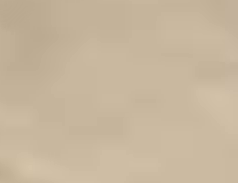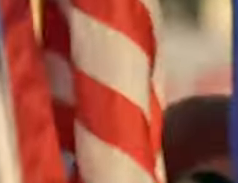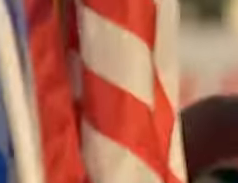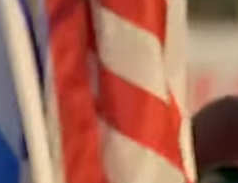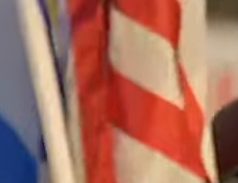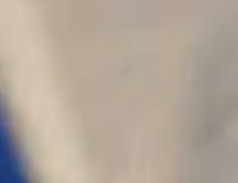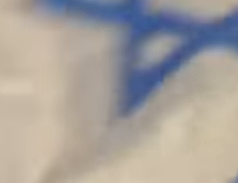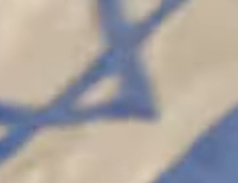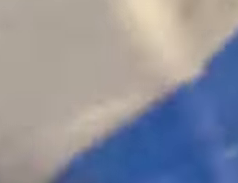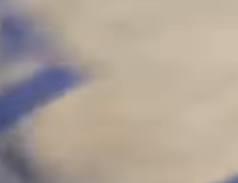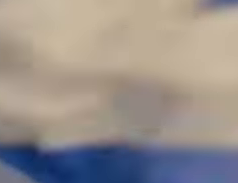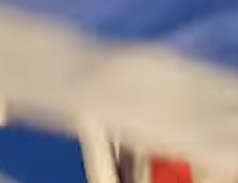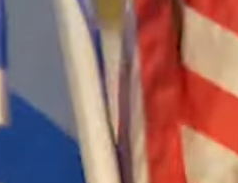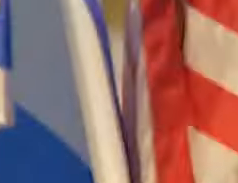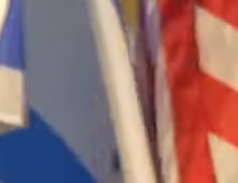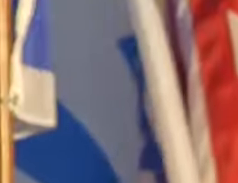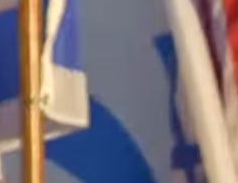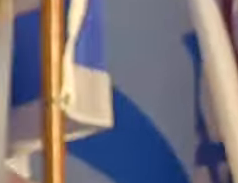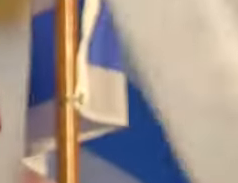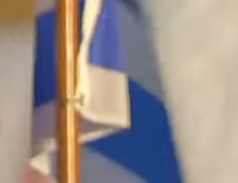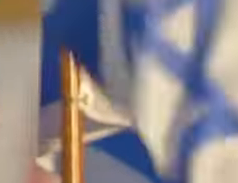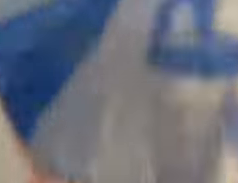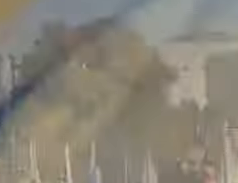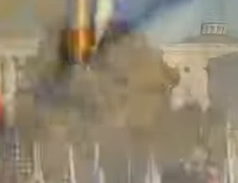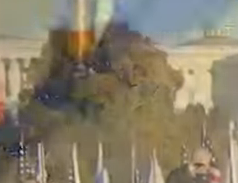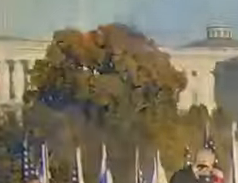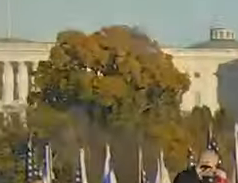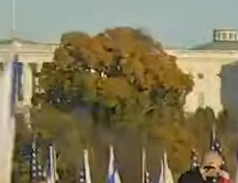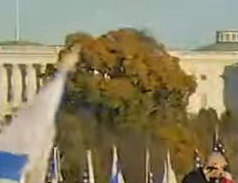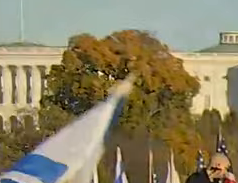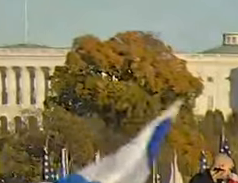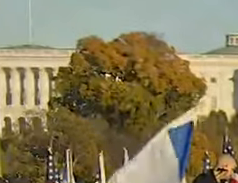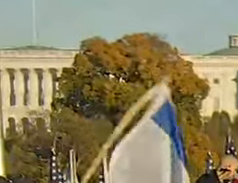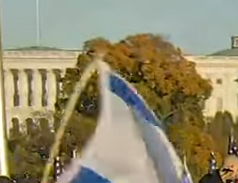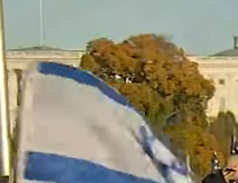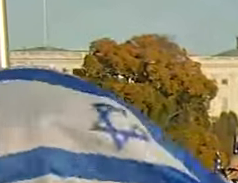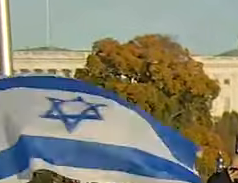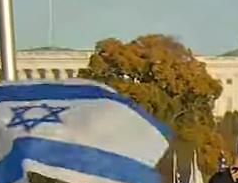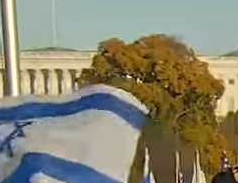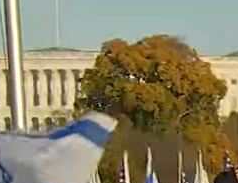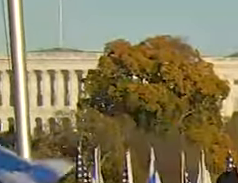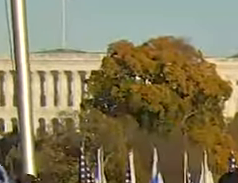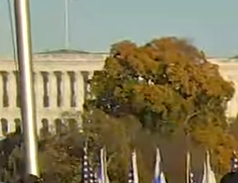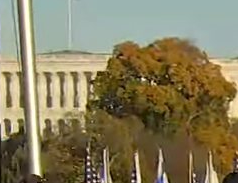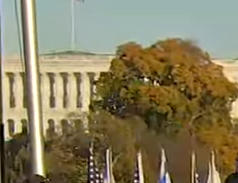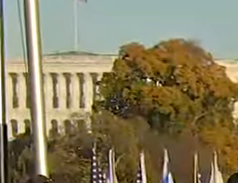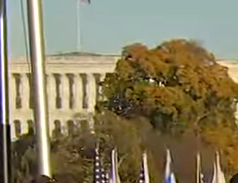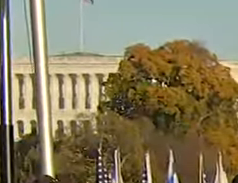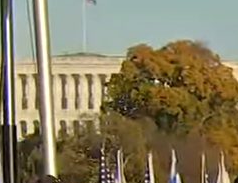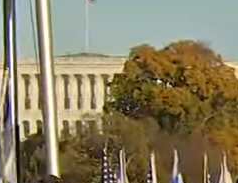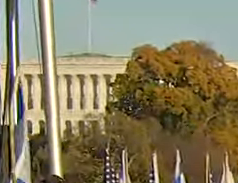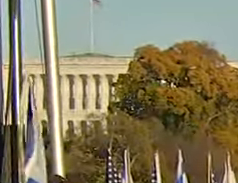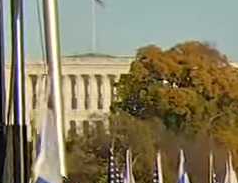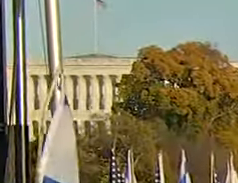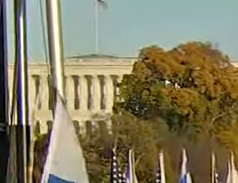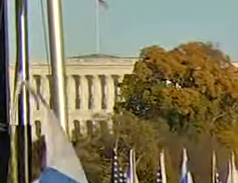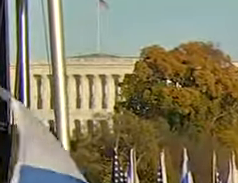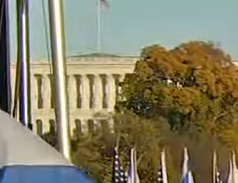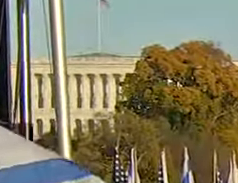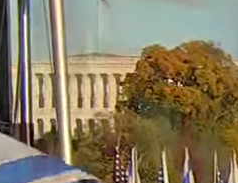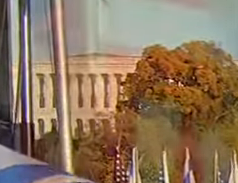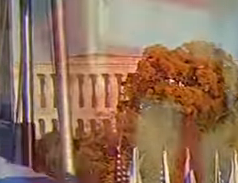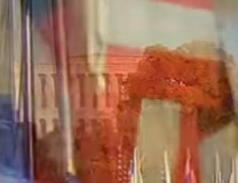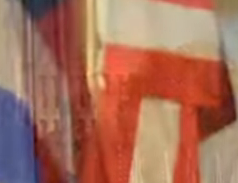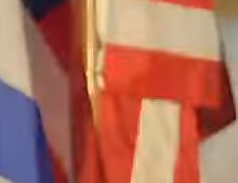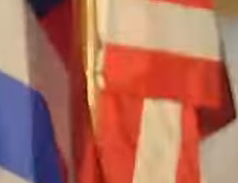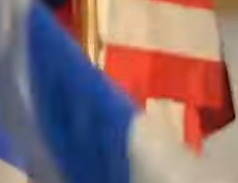תודה רבה רבה רבה רבה. Thank you very much. אני רוצה להזמין אלינו חבר יקר ואהוב, אח מוכשר